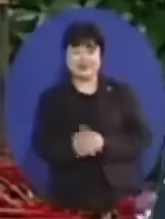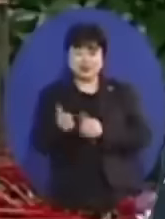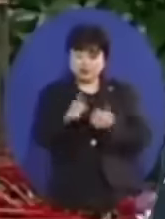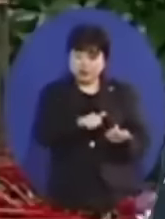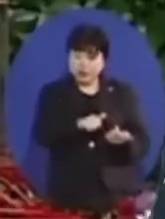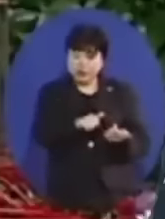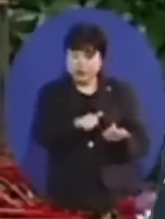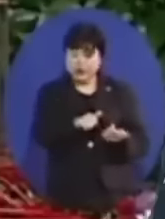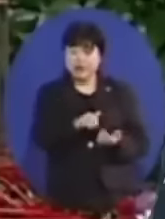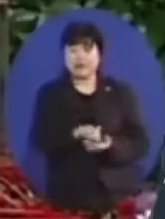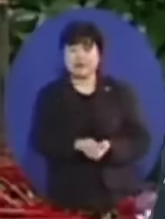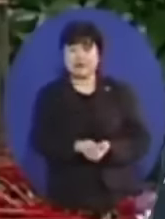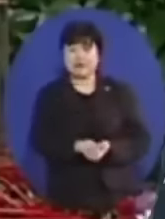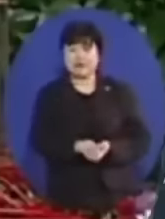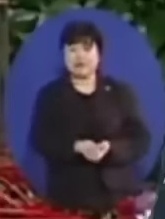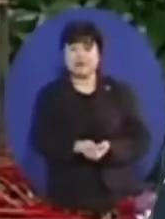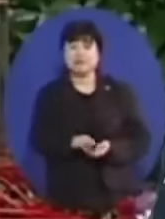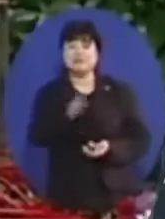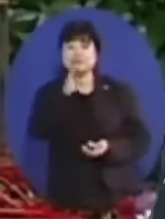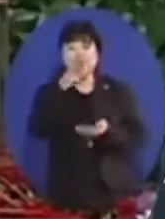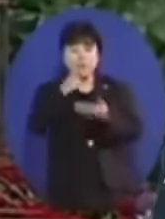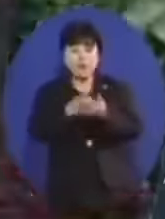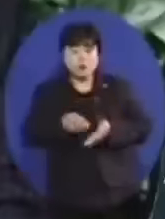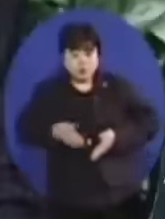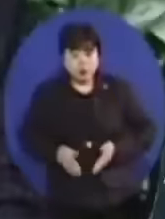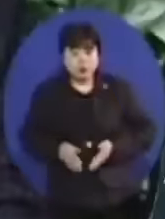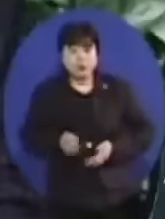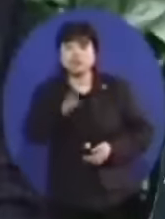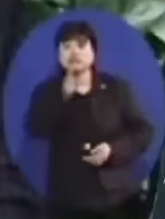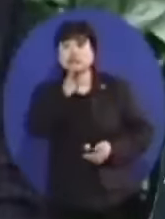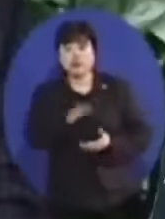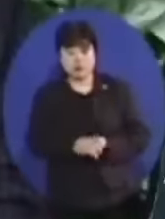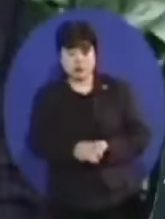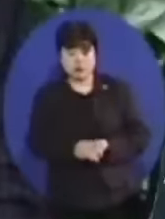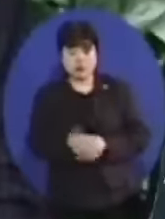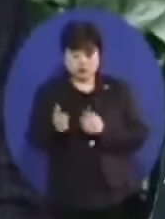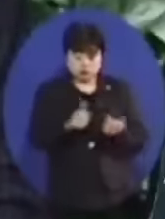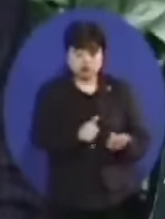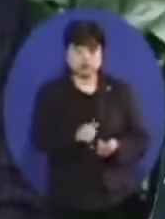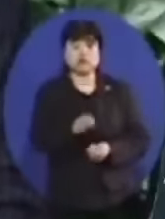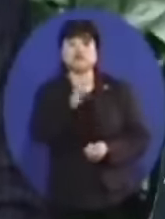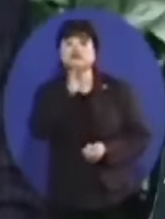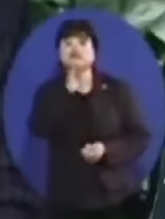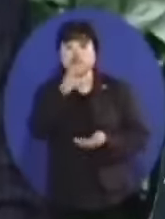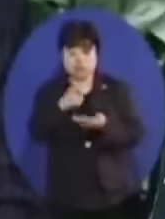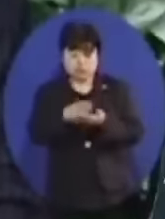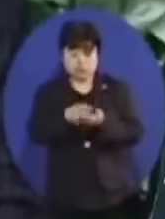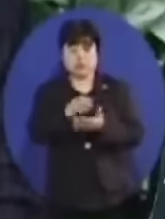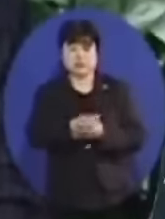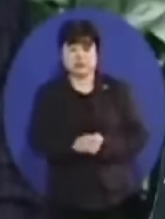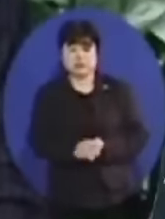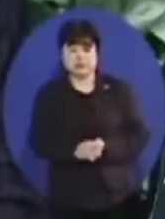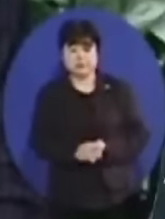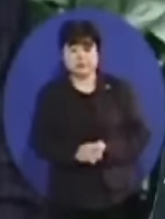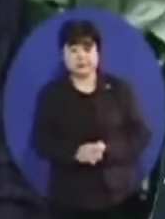것은 정상적인 것입니다. 태어나는 것이 정상적인 것처럼 죽는 것도 정상적인 것입니다.